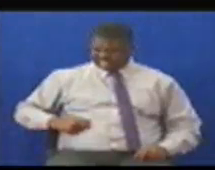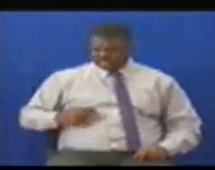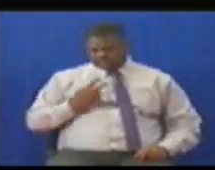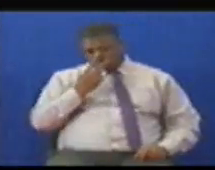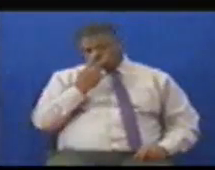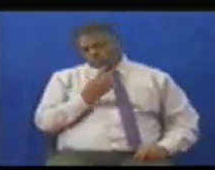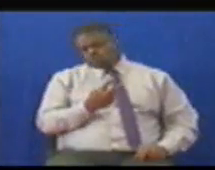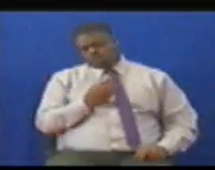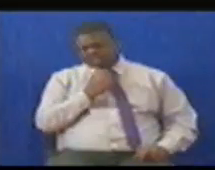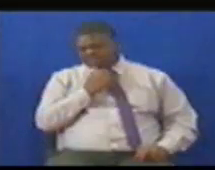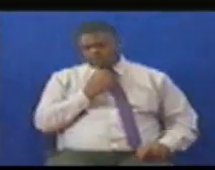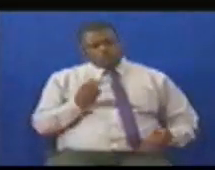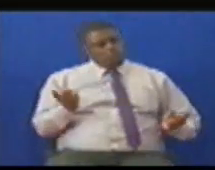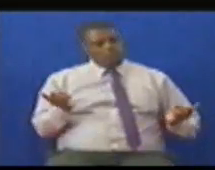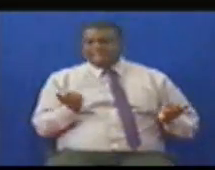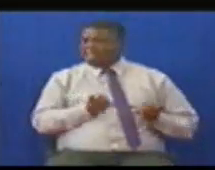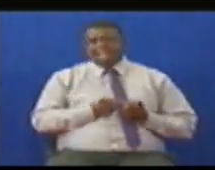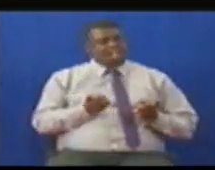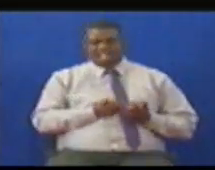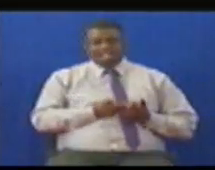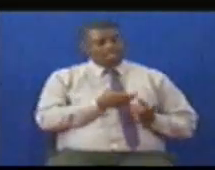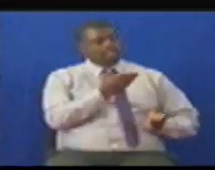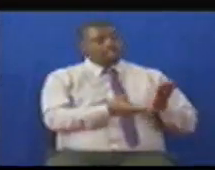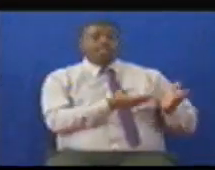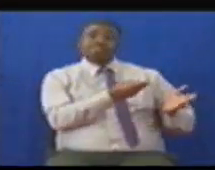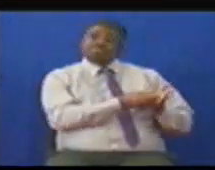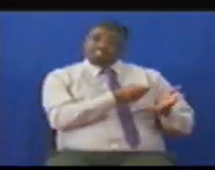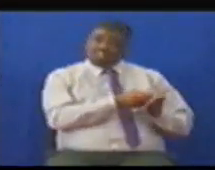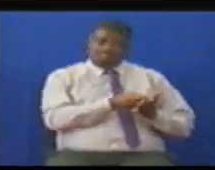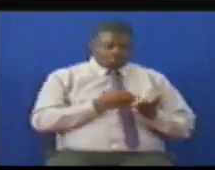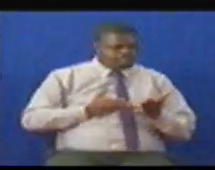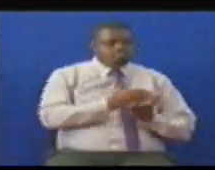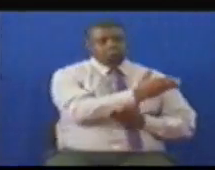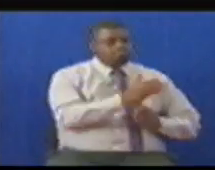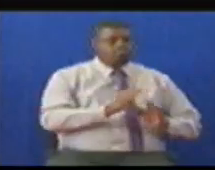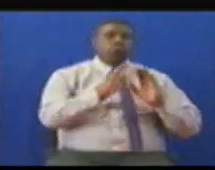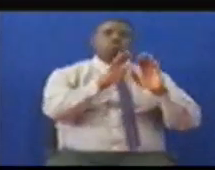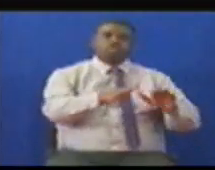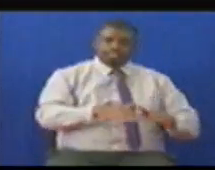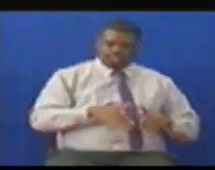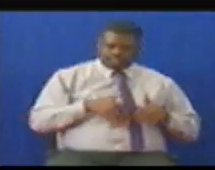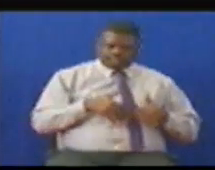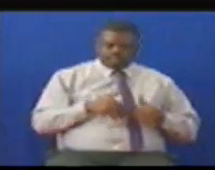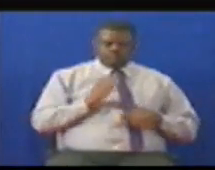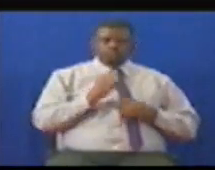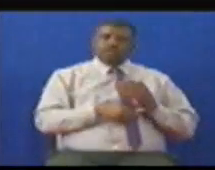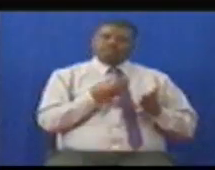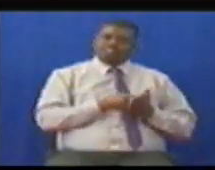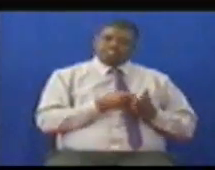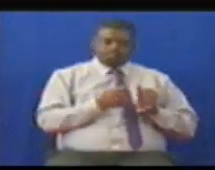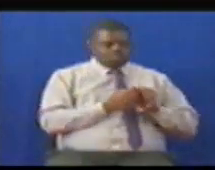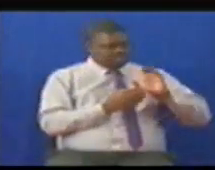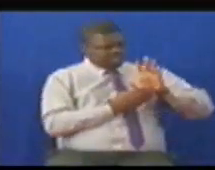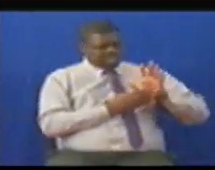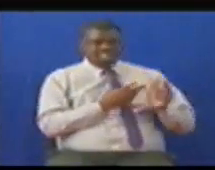kwamba hakuna ulinganifu kati ya fedha kiasi cha fedha kilichoidhinishwa na bunge kwa mwaka wa fedha 2020 na kiasi